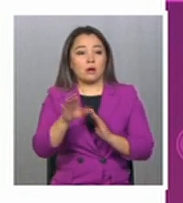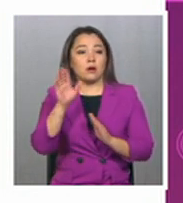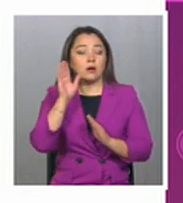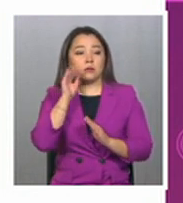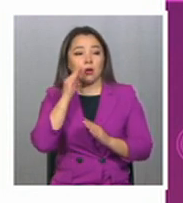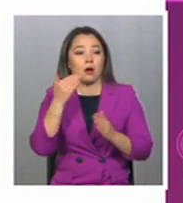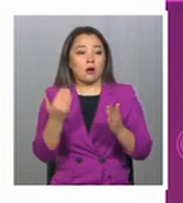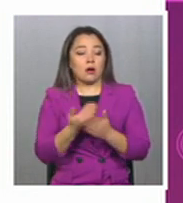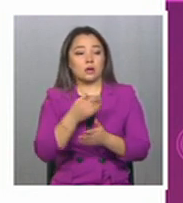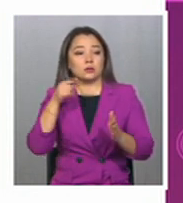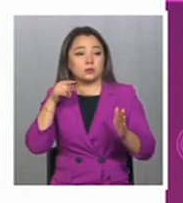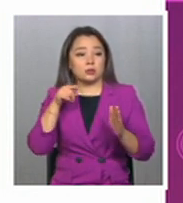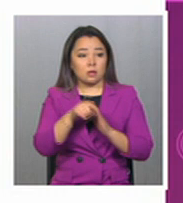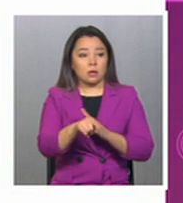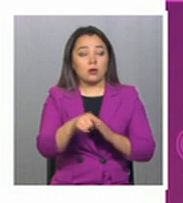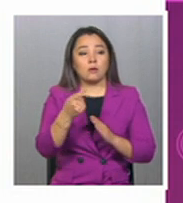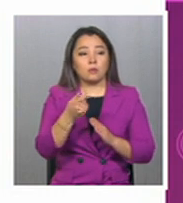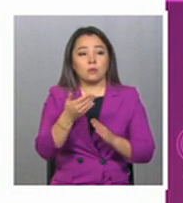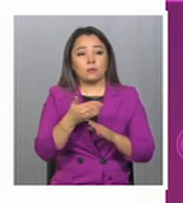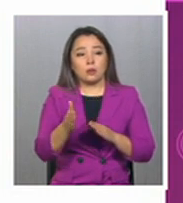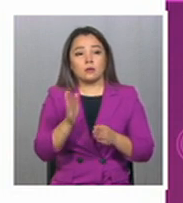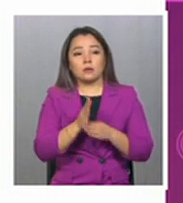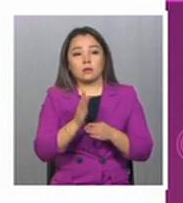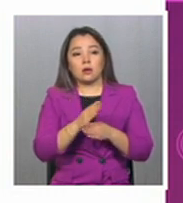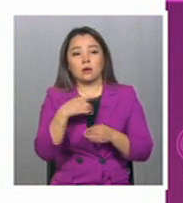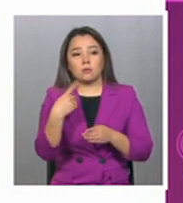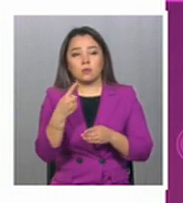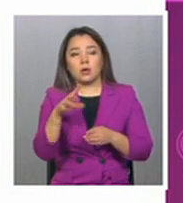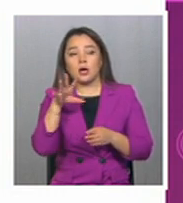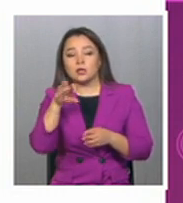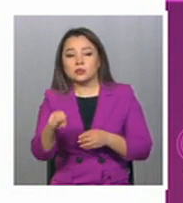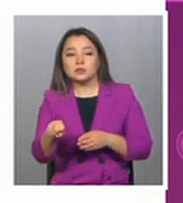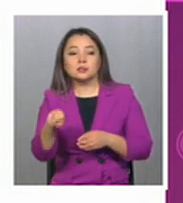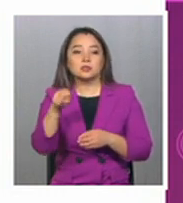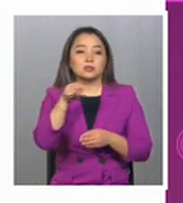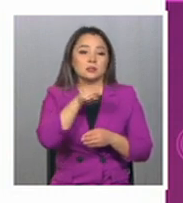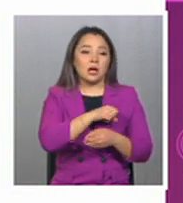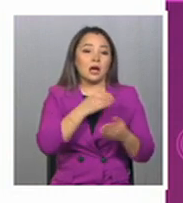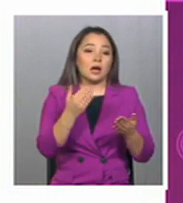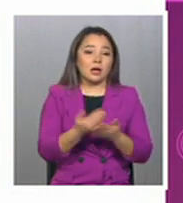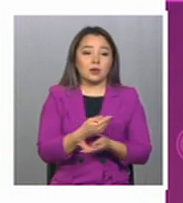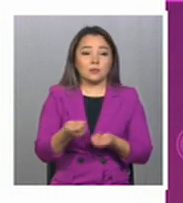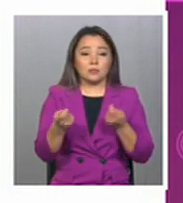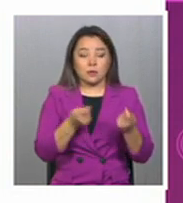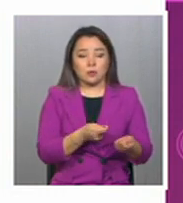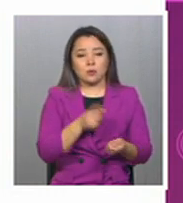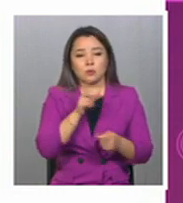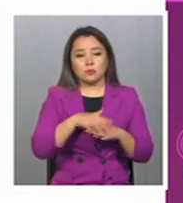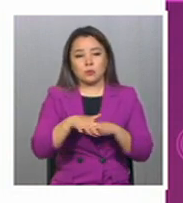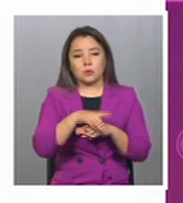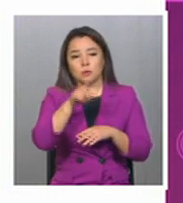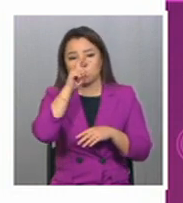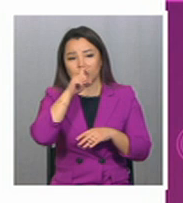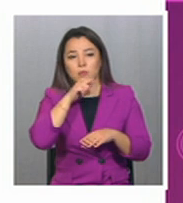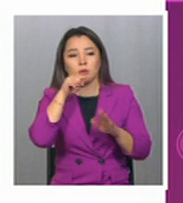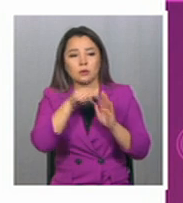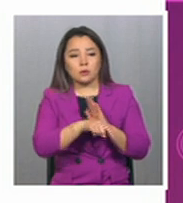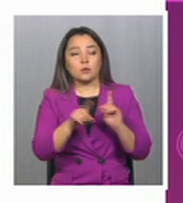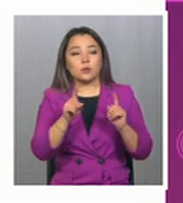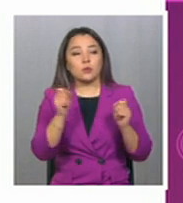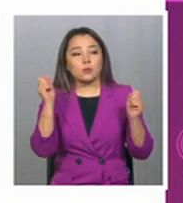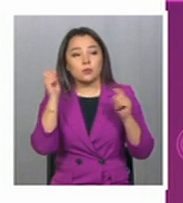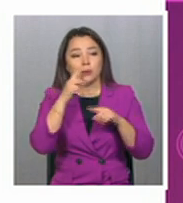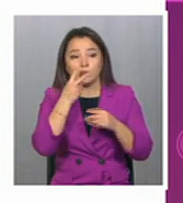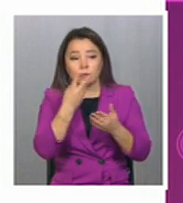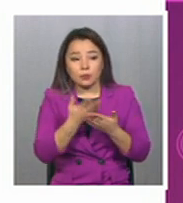жүгіріп кірді де, аздан соң тістеп алған бір нәрсені көтеріп қайта шықты. Жұрт оның алып шыққан затын анықтап